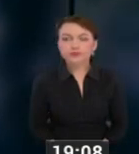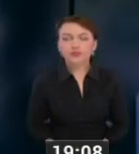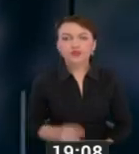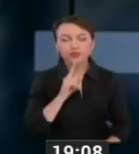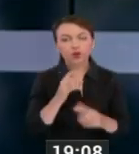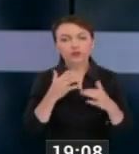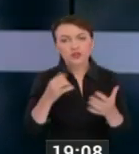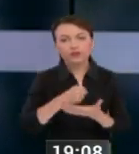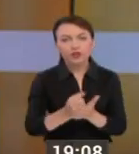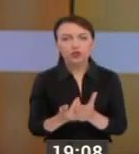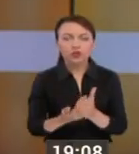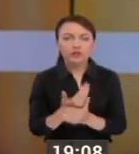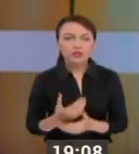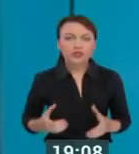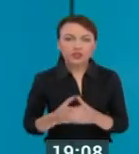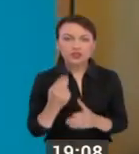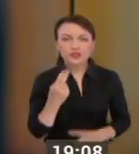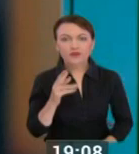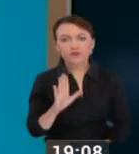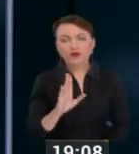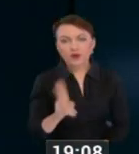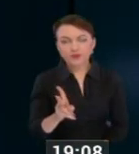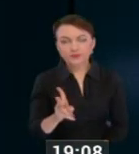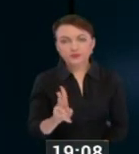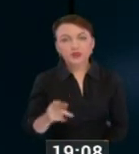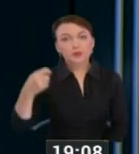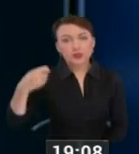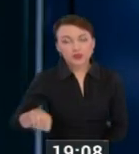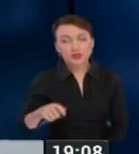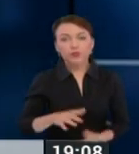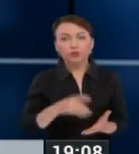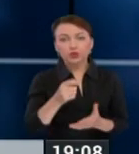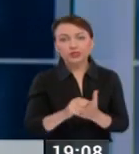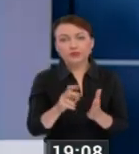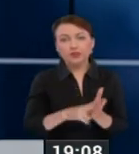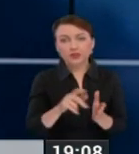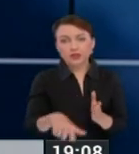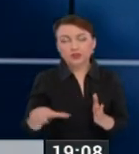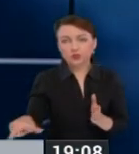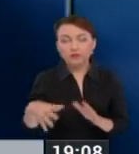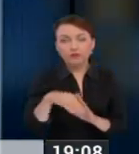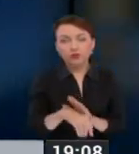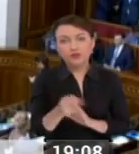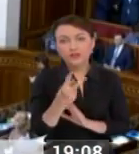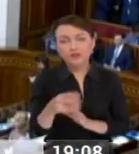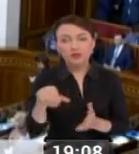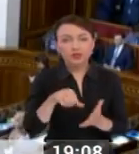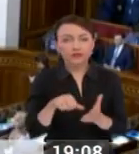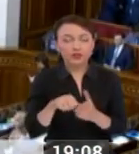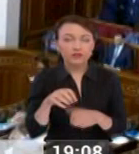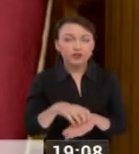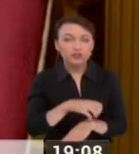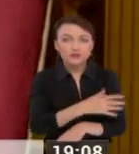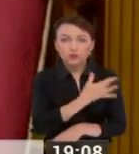Верховна Рада затвердила новий склад Центральної виборчої комісії. Президент подав 17 кандидатур, серед них 12 представників фракції